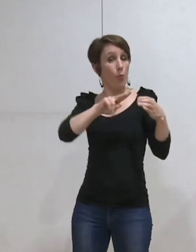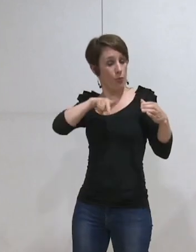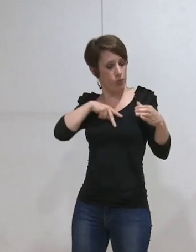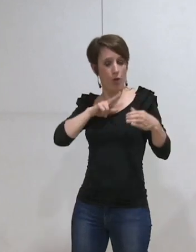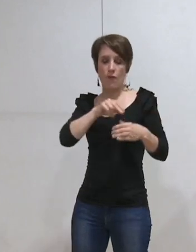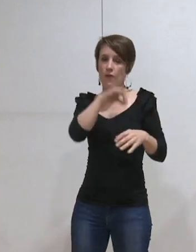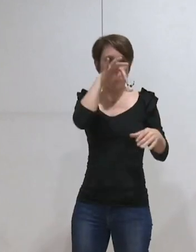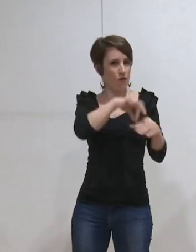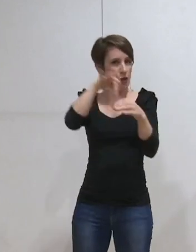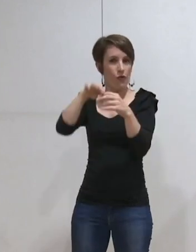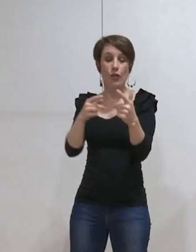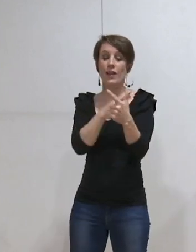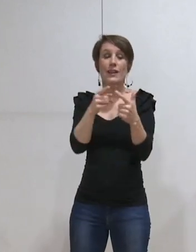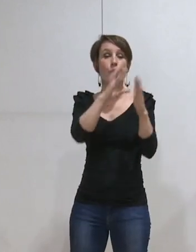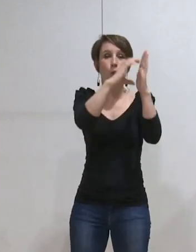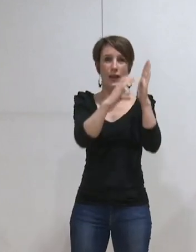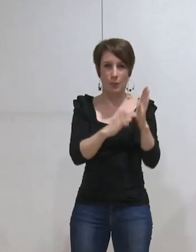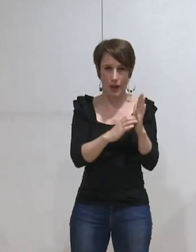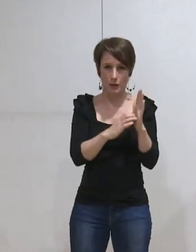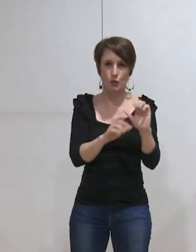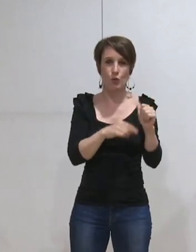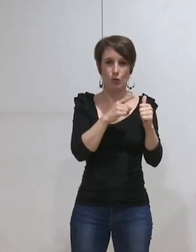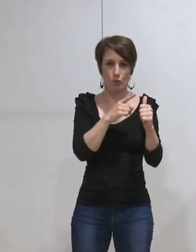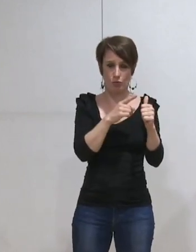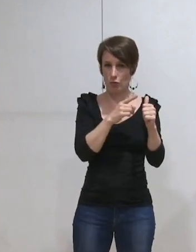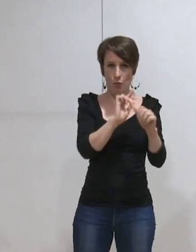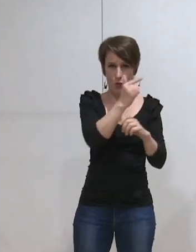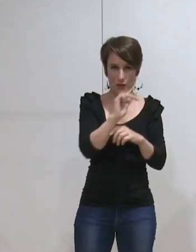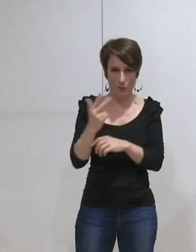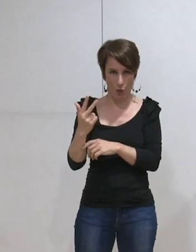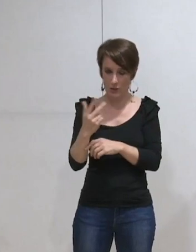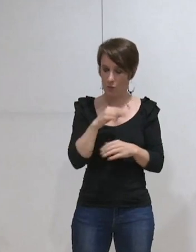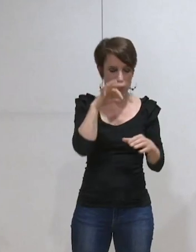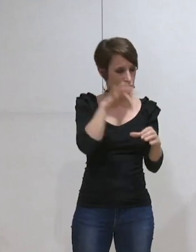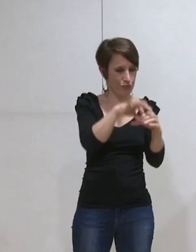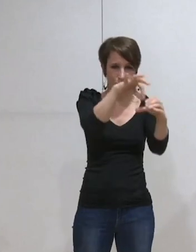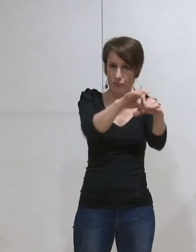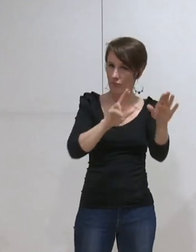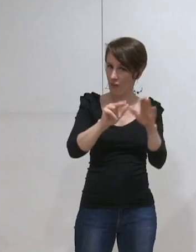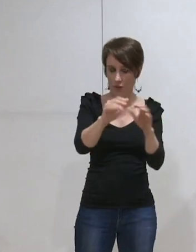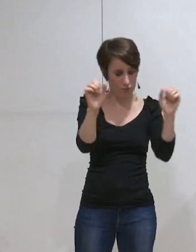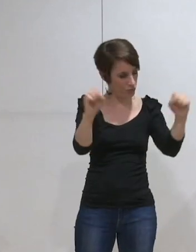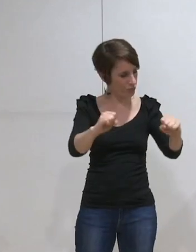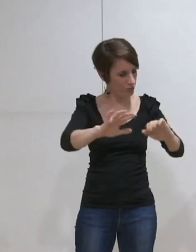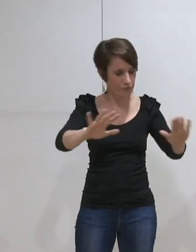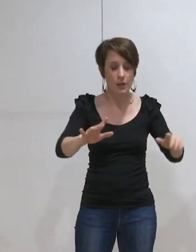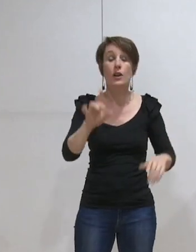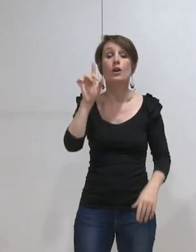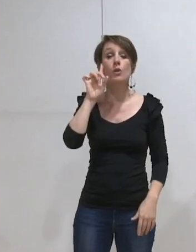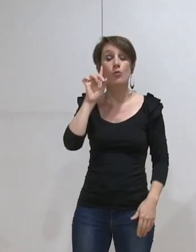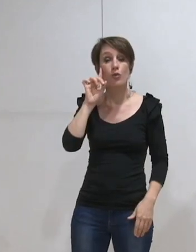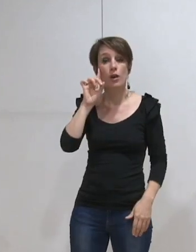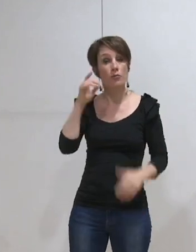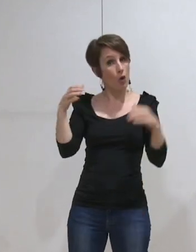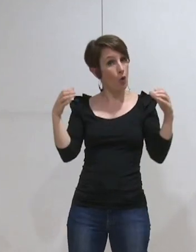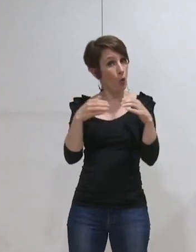délibération qui suivent celle qui est ouverte et la la suivante puisque en effet notre groupe vous le savez